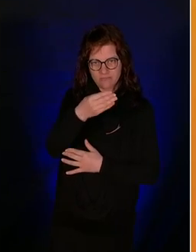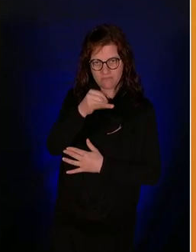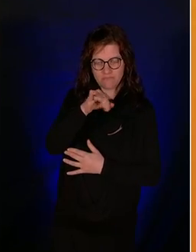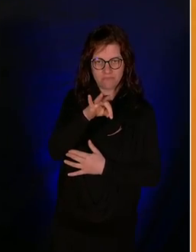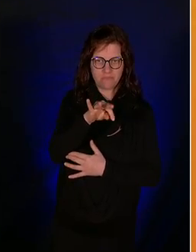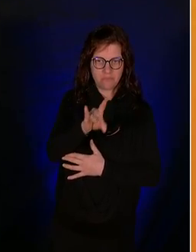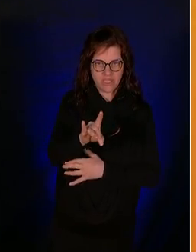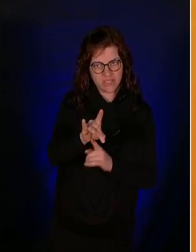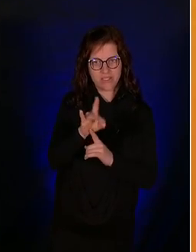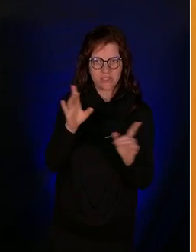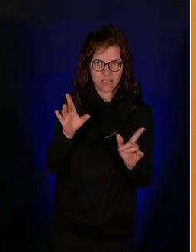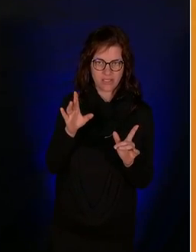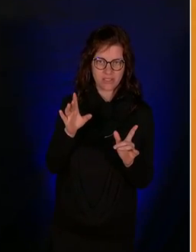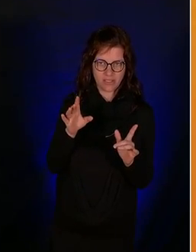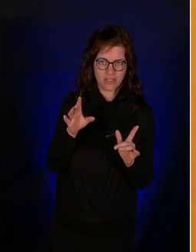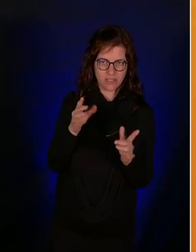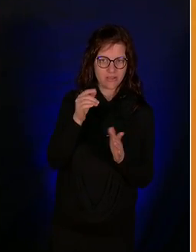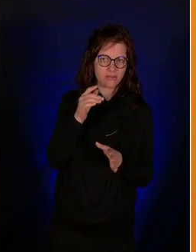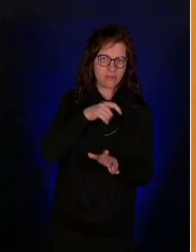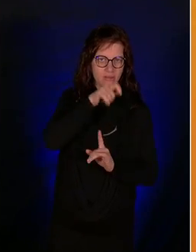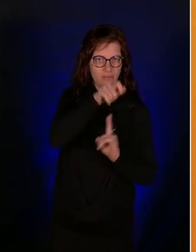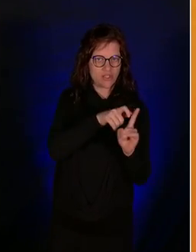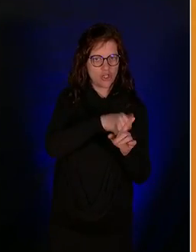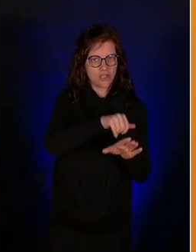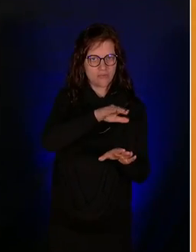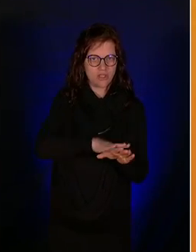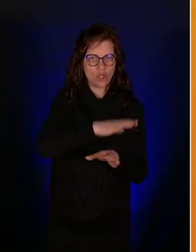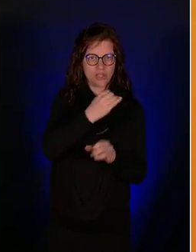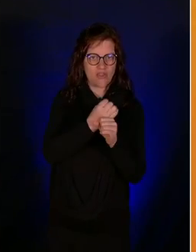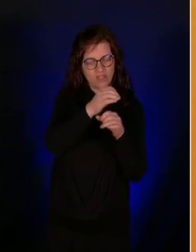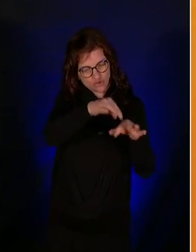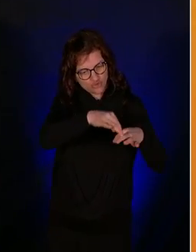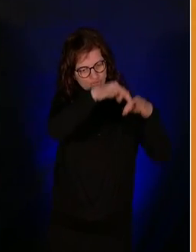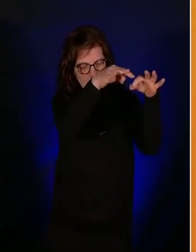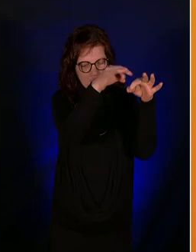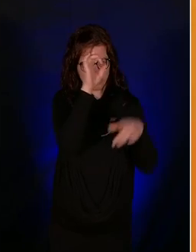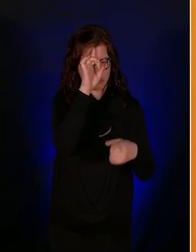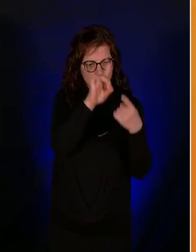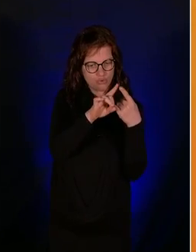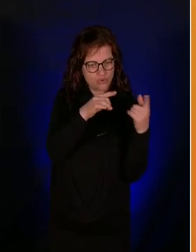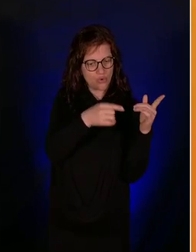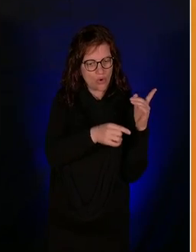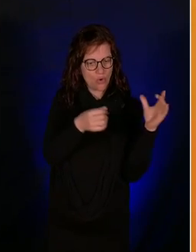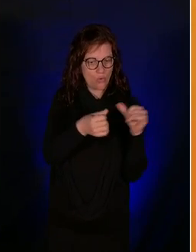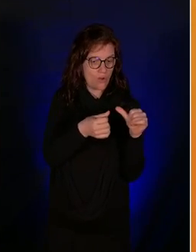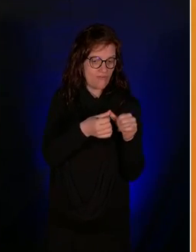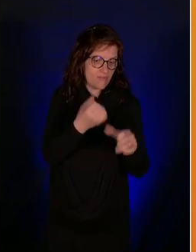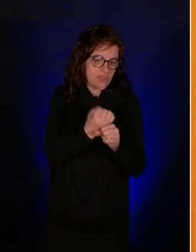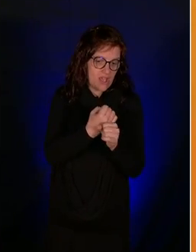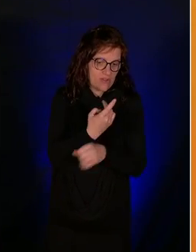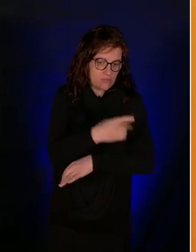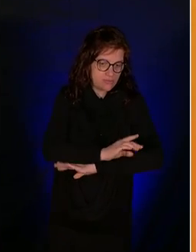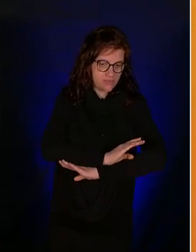dit ça comme ça. Cet inspecteur du travail suspendu pour avoir simplement fait son travail